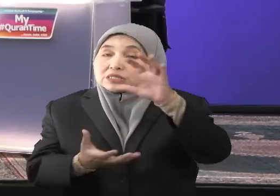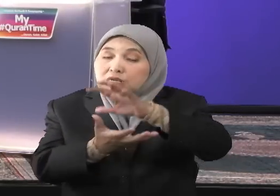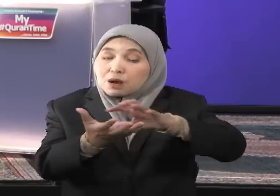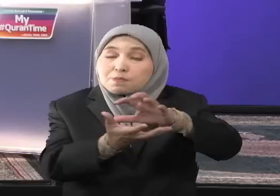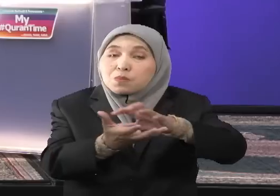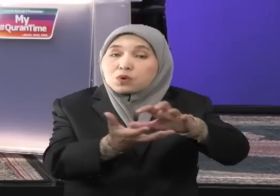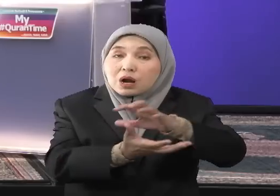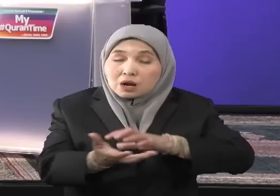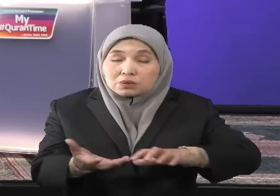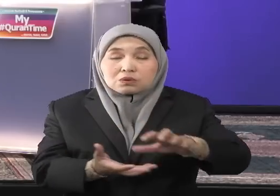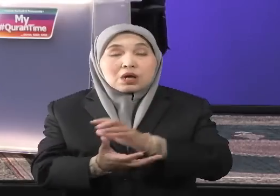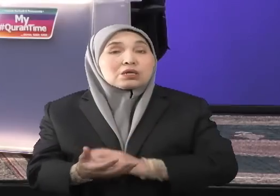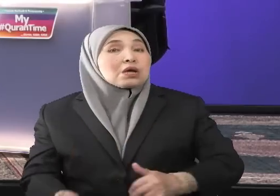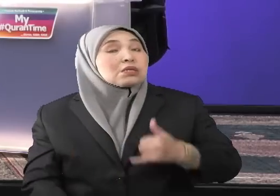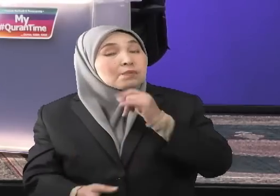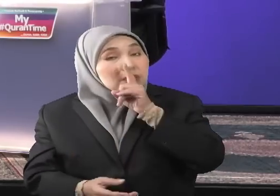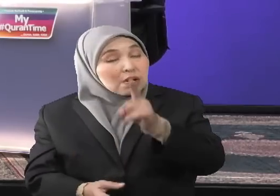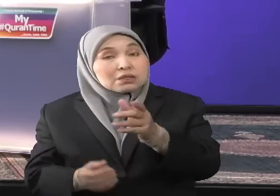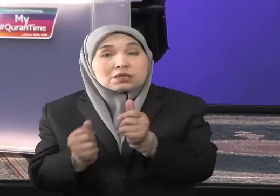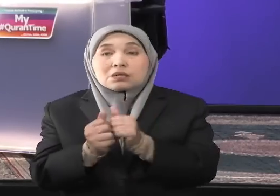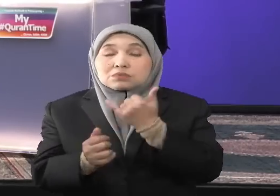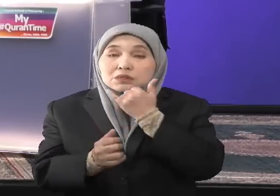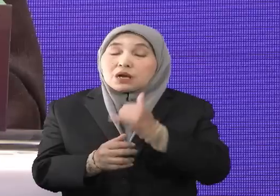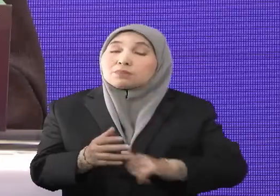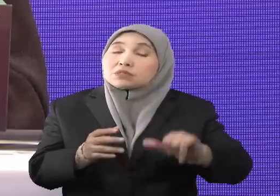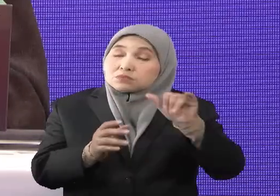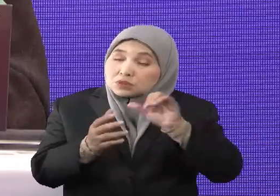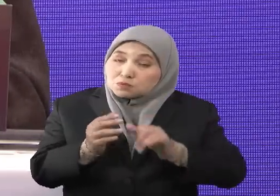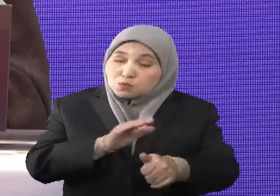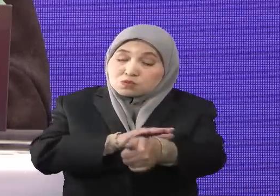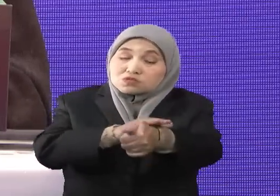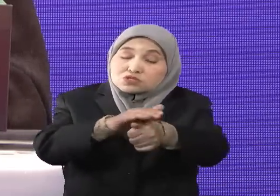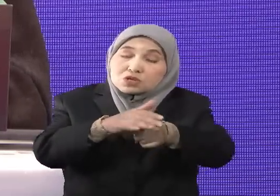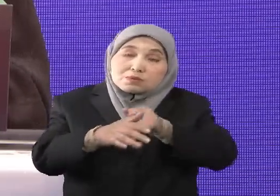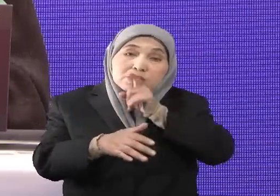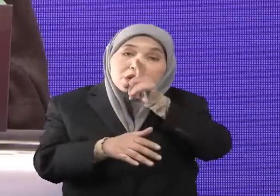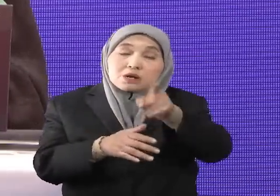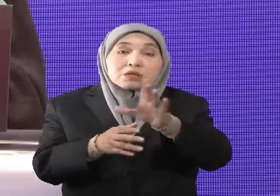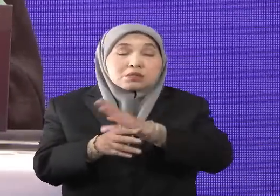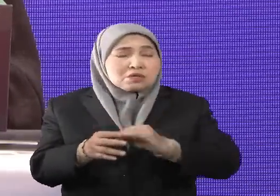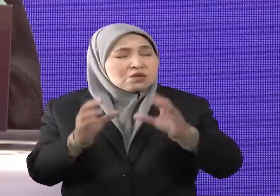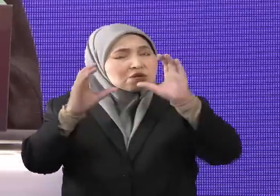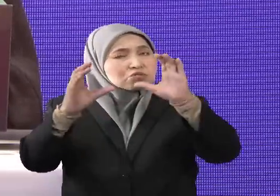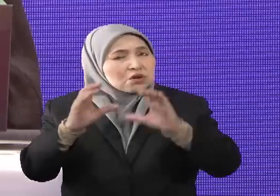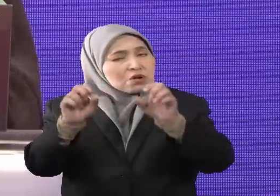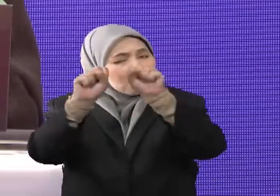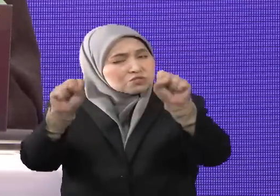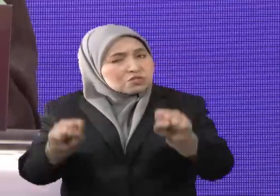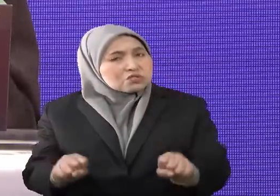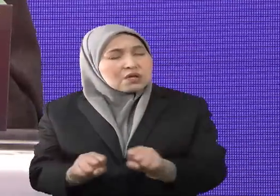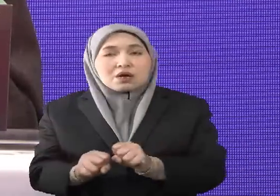kebenaran dengan kebatilan yang kedua menyembunyikan kebenaran ini kata-kata yang betul-betul sistem